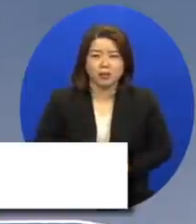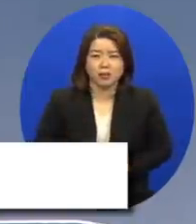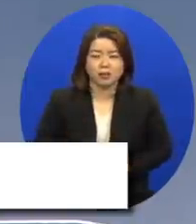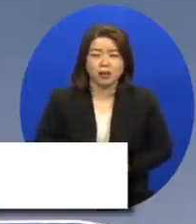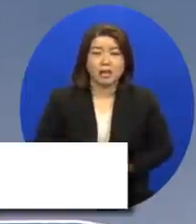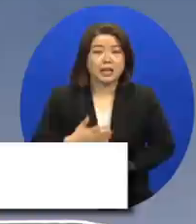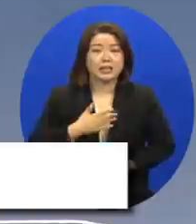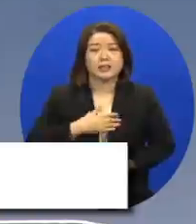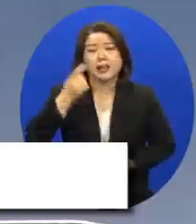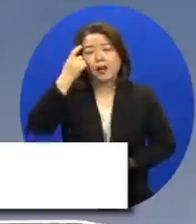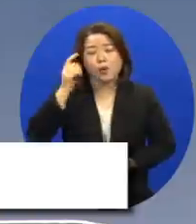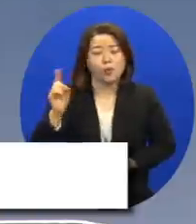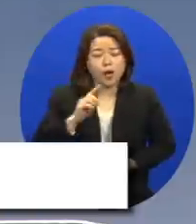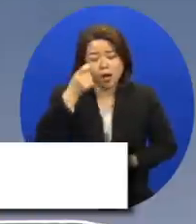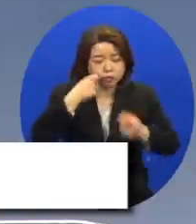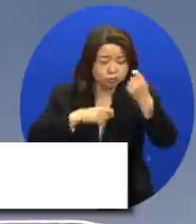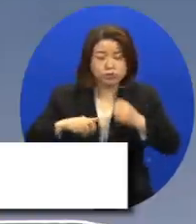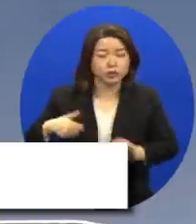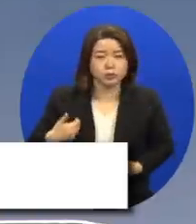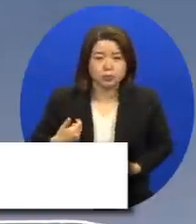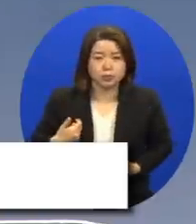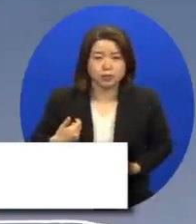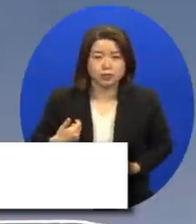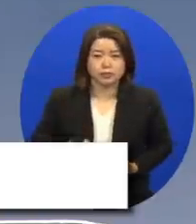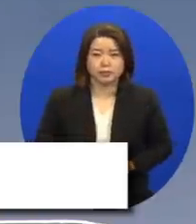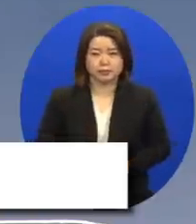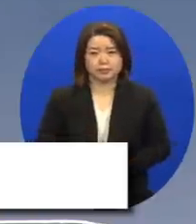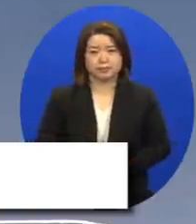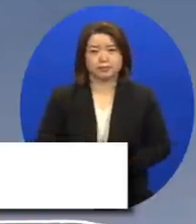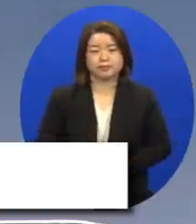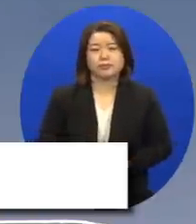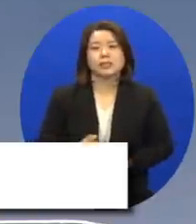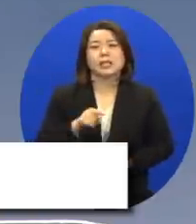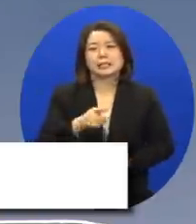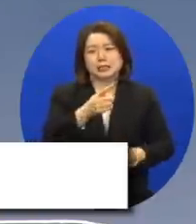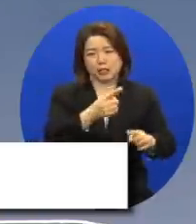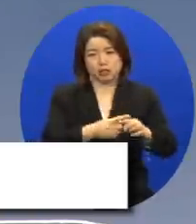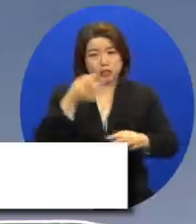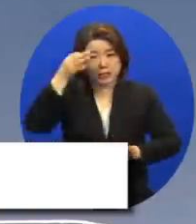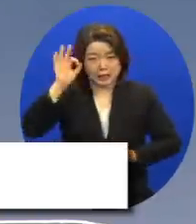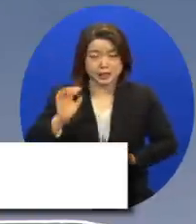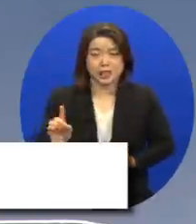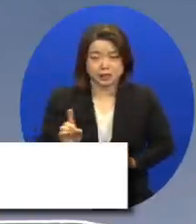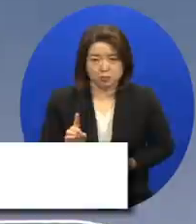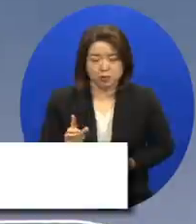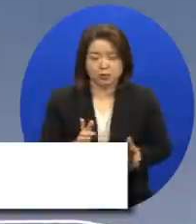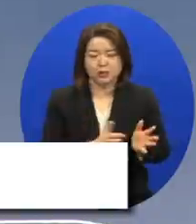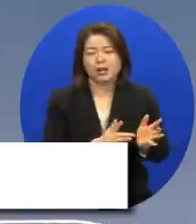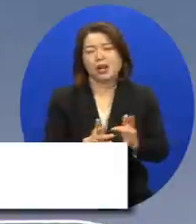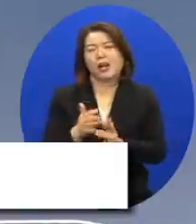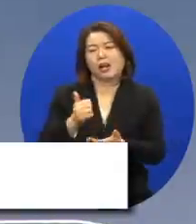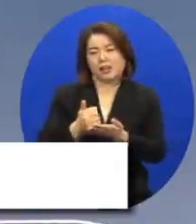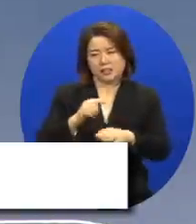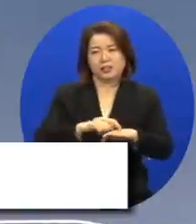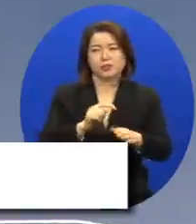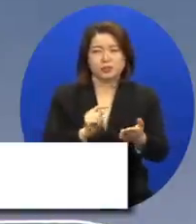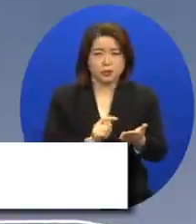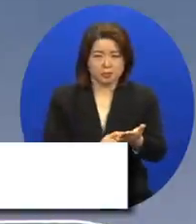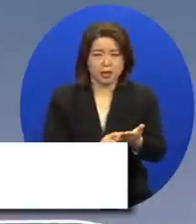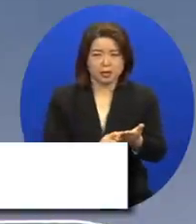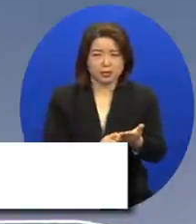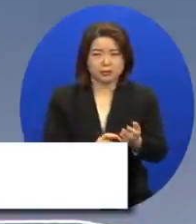도대체 내가 왜 오는지를 몰랐습니다 그러나 깨달은 것이 예수님의 마음 2 9라